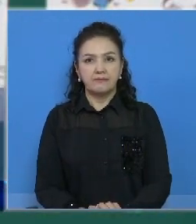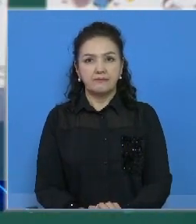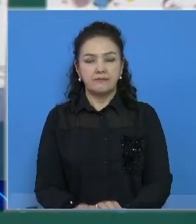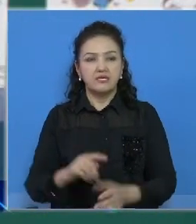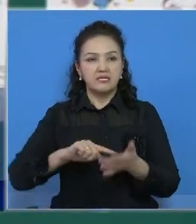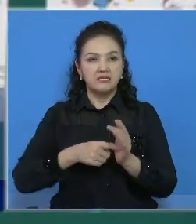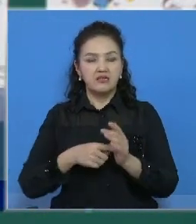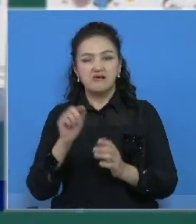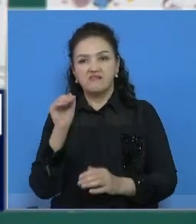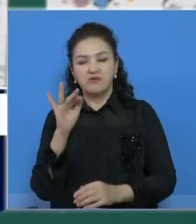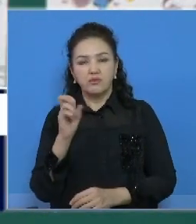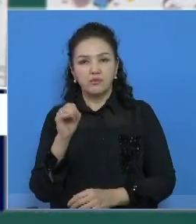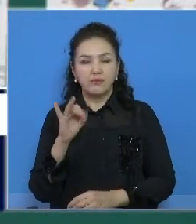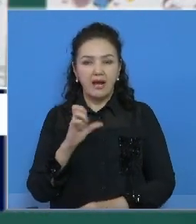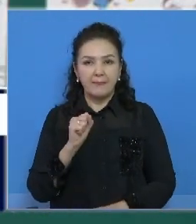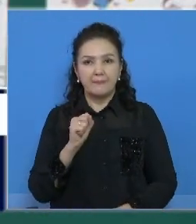Целью форума является